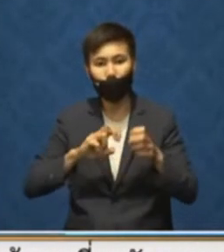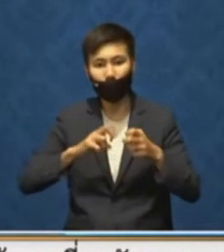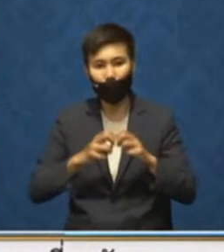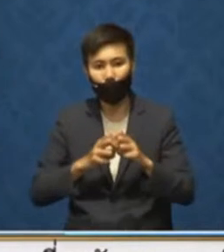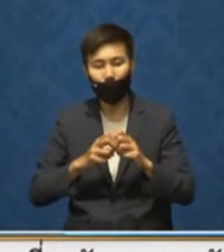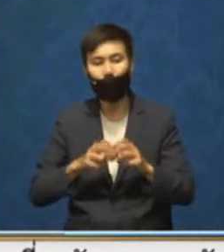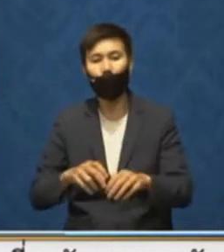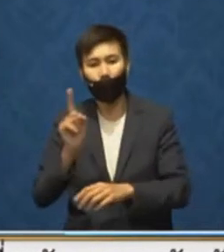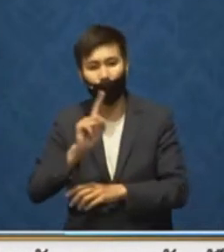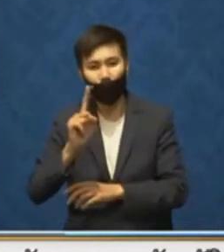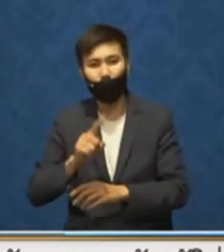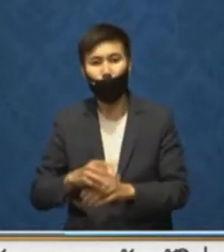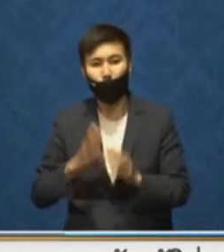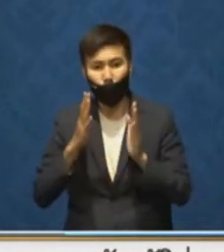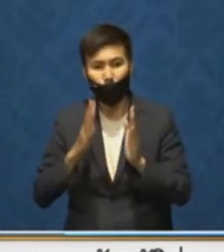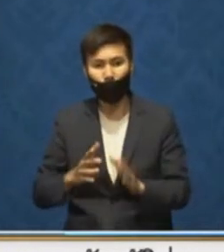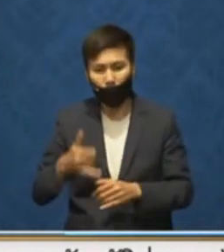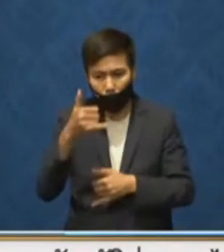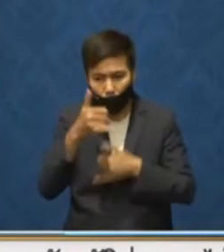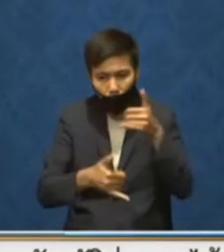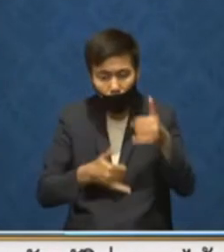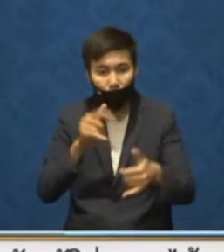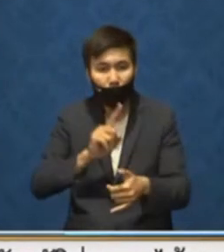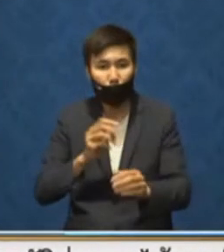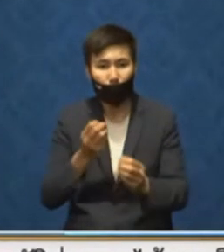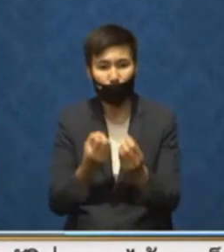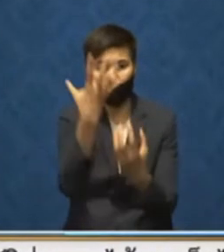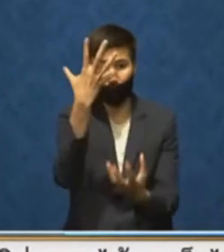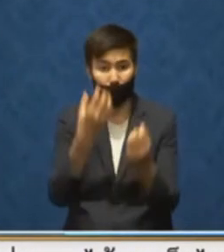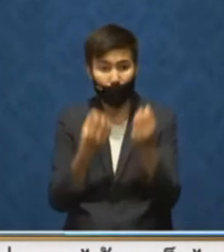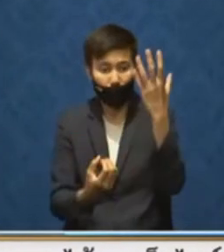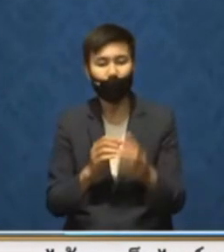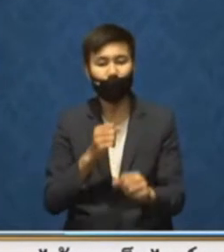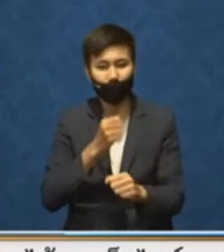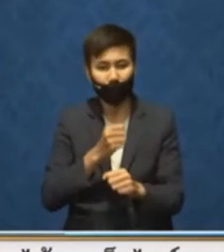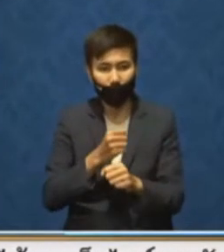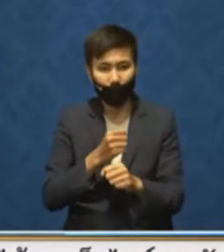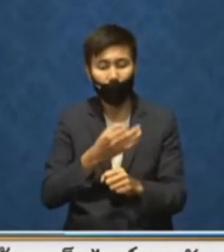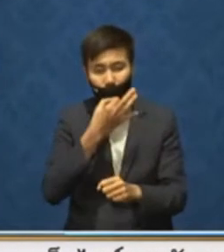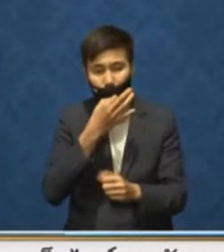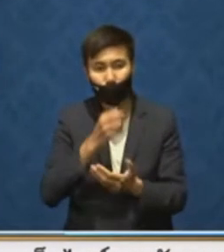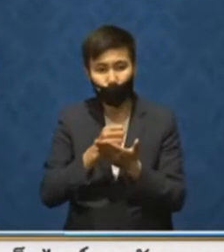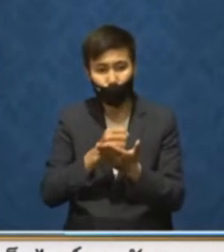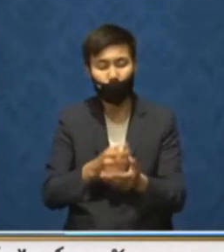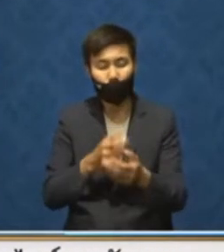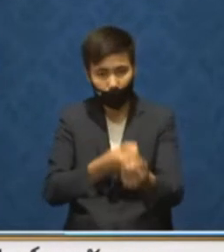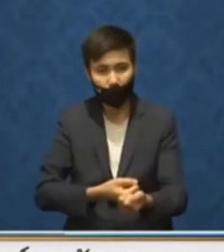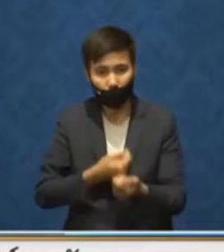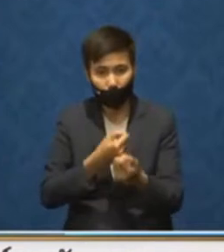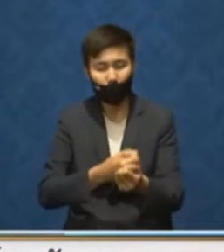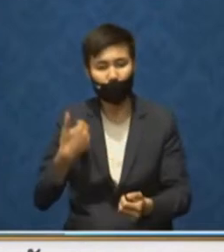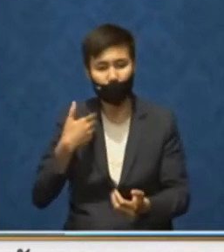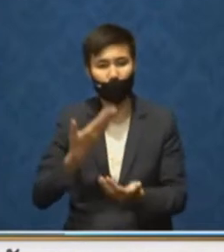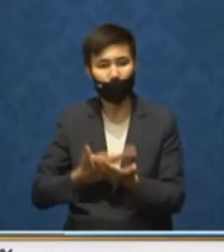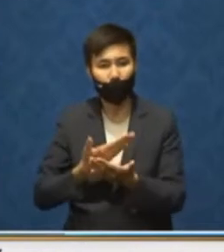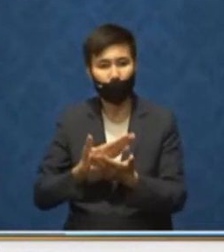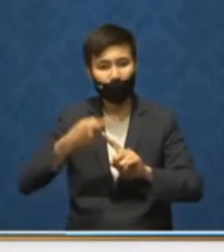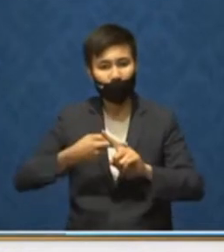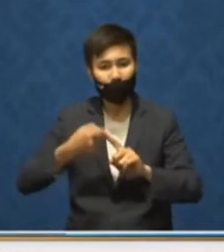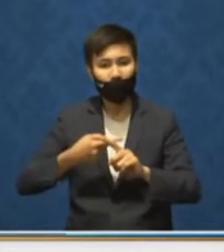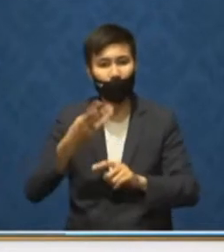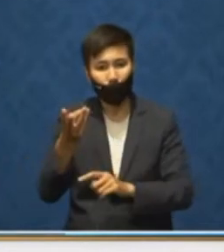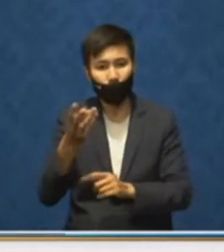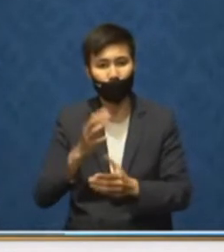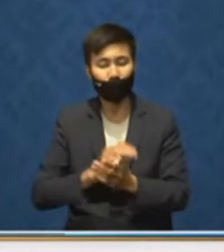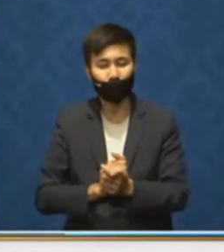ให้สามารถสร้างบนค่าเพิ่มจากที่ดินรกร้างและสร้างงานอาชีพสร้างอาชีพให้เกษตรกรผู้มีรายน้อยหน้าที่ดังกล่าวอยู่ด้วยอันนี้การค้าตรงนี้